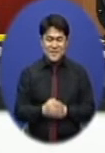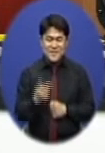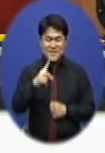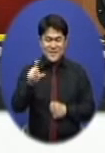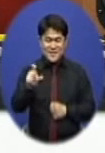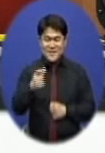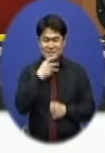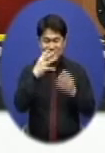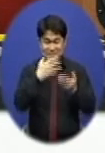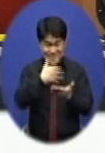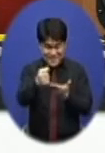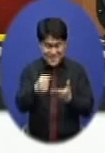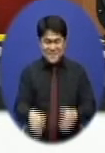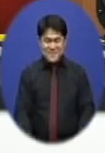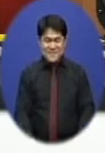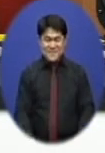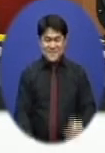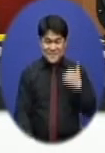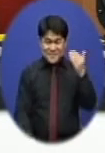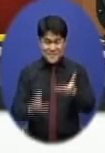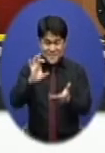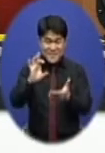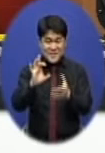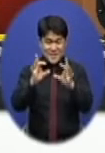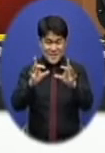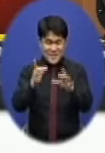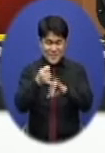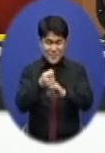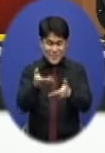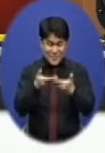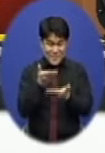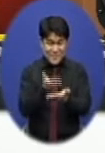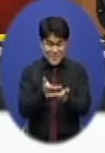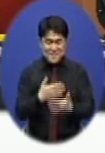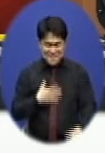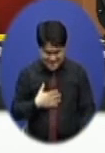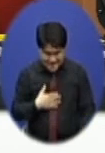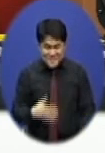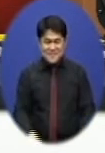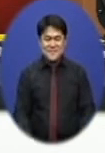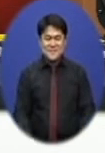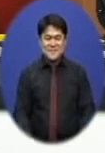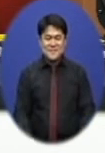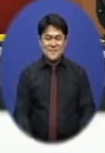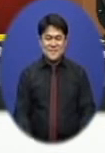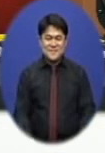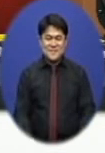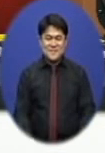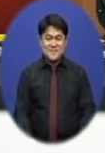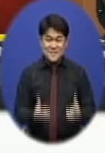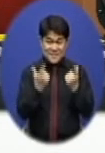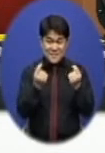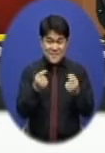받으시고요. 아유, 감사합니다. 감사합니다. 나중에 CD 좀 꼭 부탁드릴게요. 그래요. 알겠습니다. 예. 네. 여성님과 같이